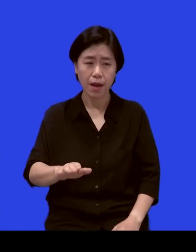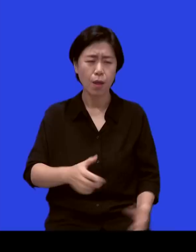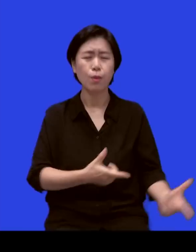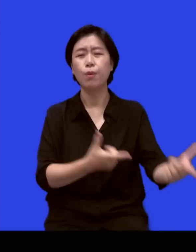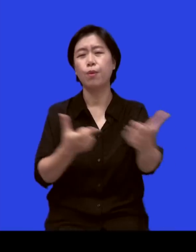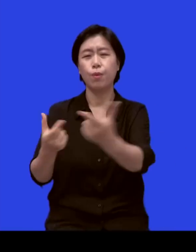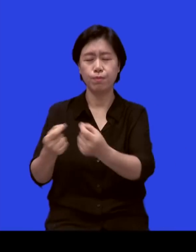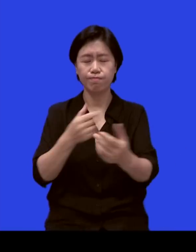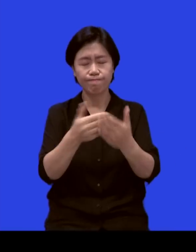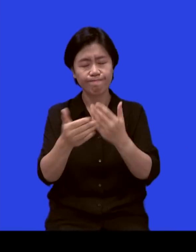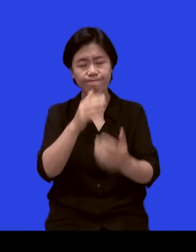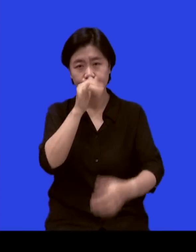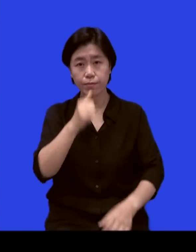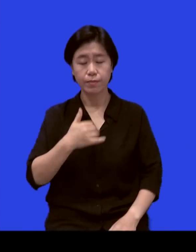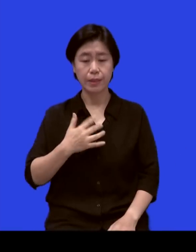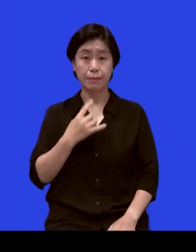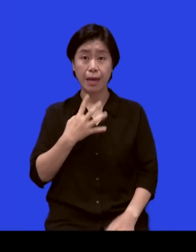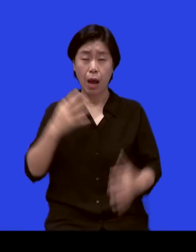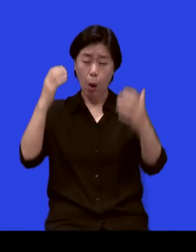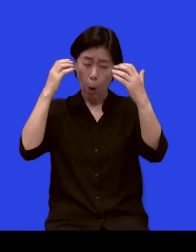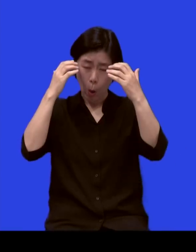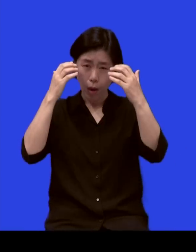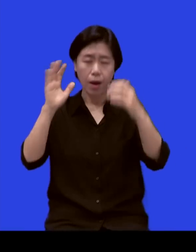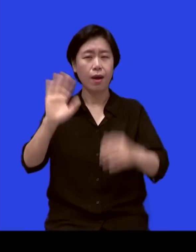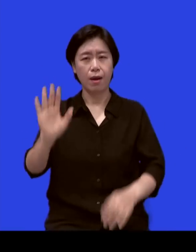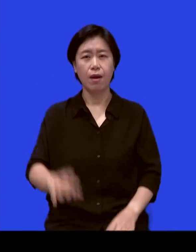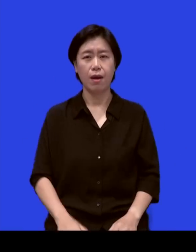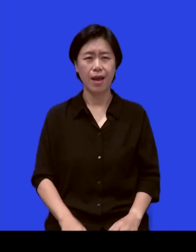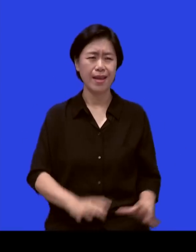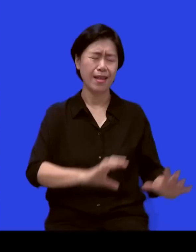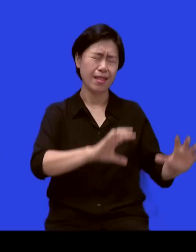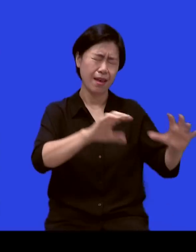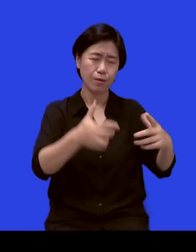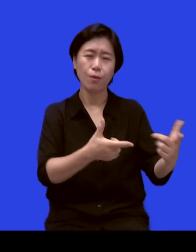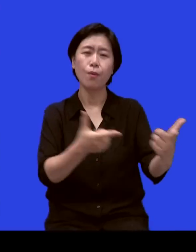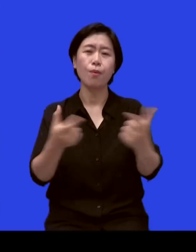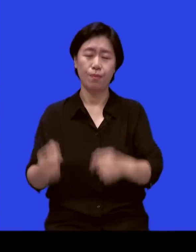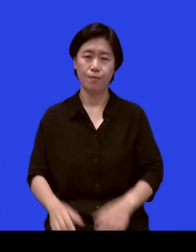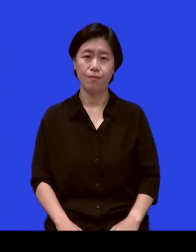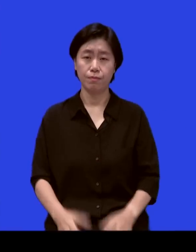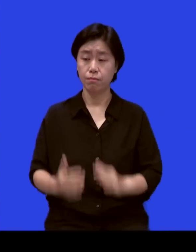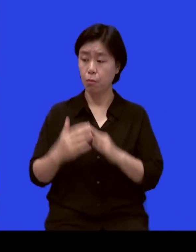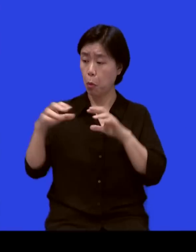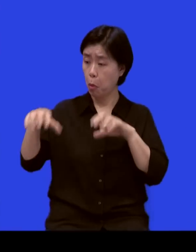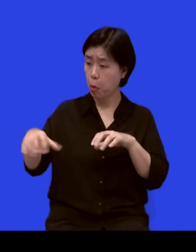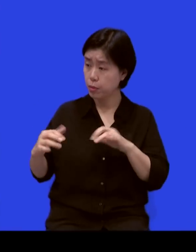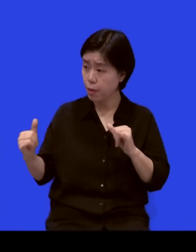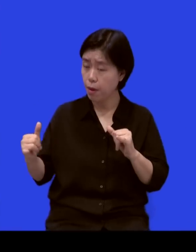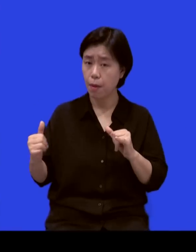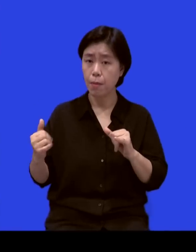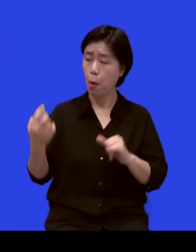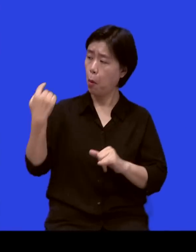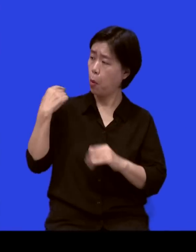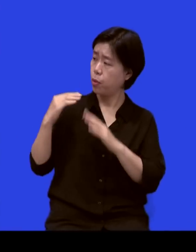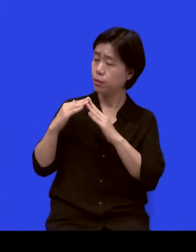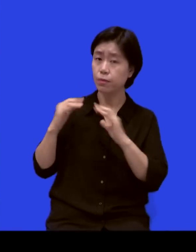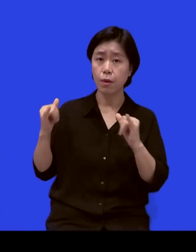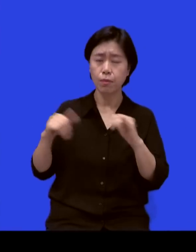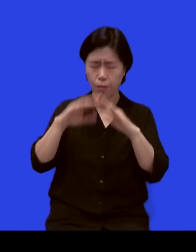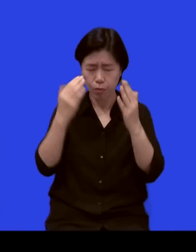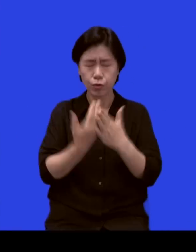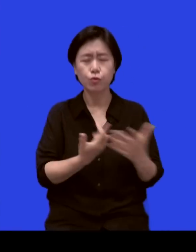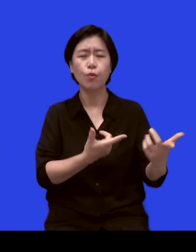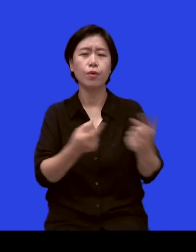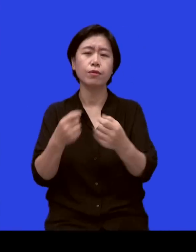있어요. 나에게만 있는 일이 아니고 전 세계 곳곳에서 우리 옆집도 우리 앞집도 뒷집도 다 겪고 있는